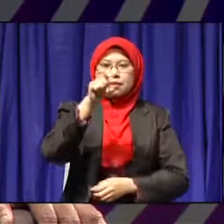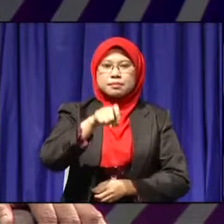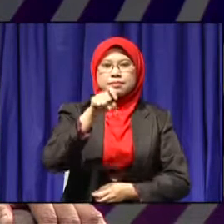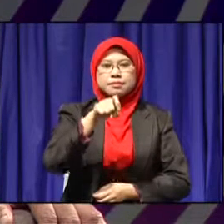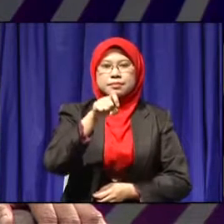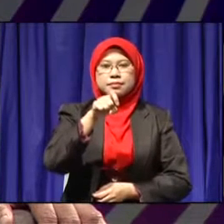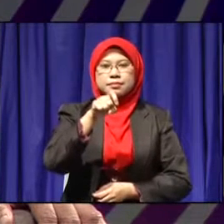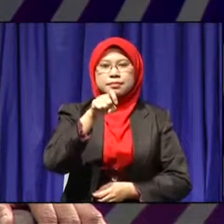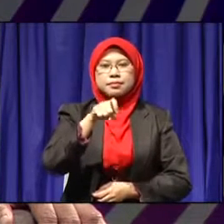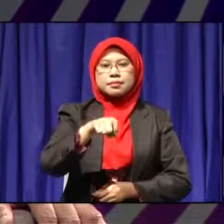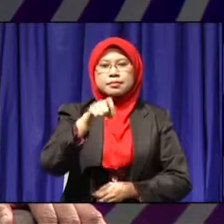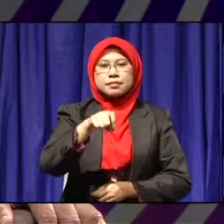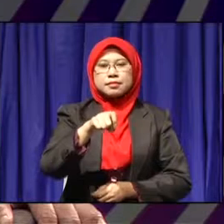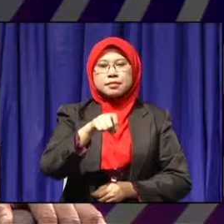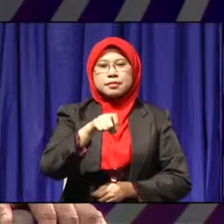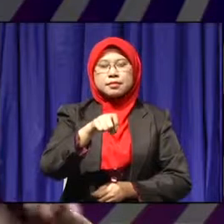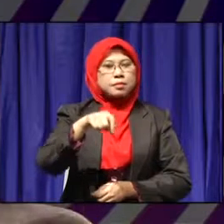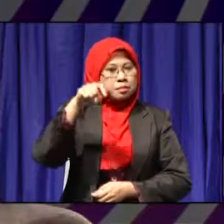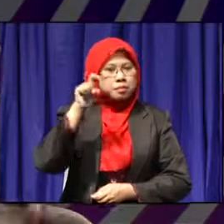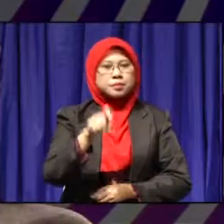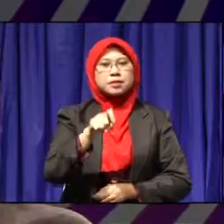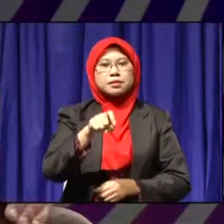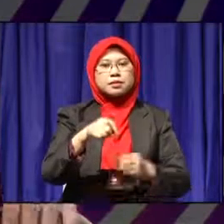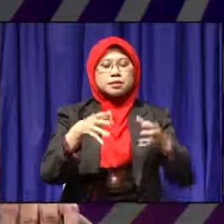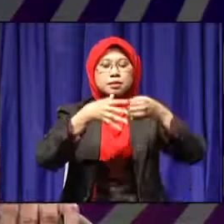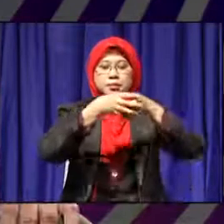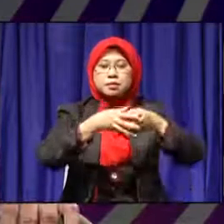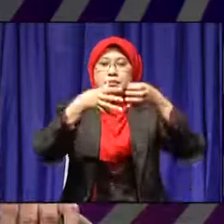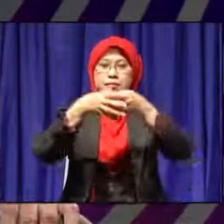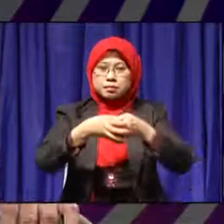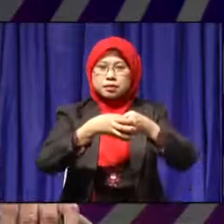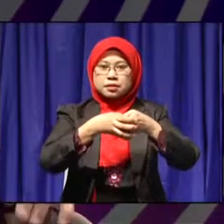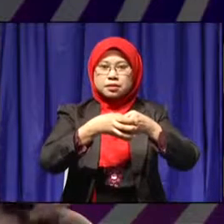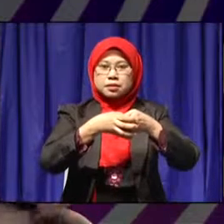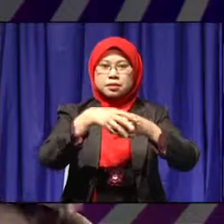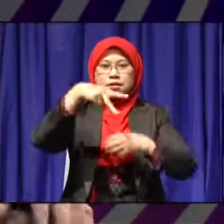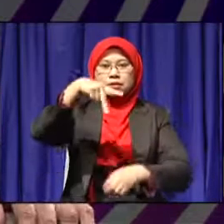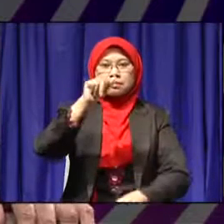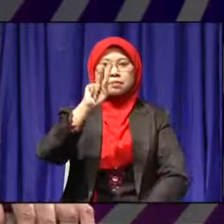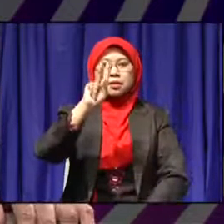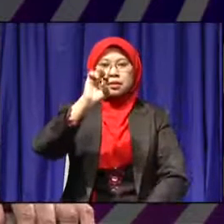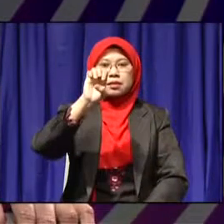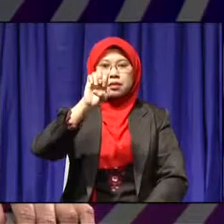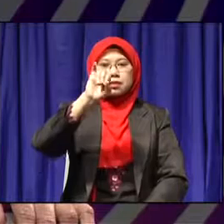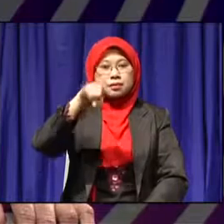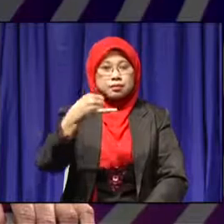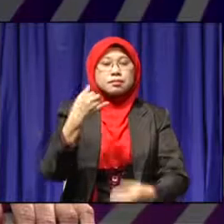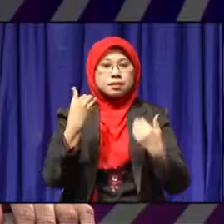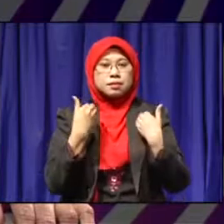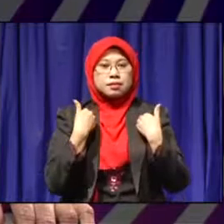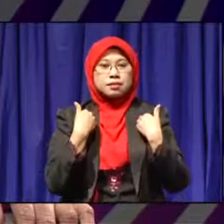ya dipastikan bahwa pikir Spike situ terdapat di sekolah yang